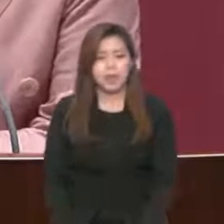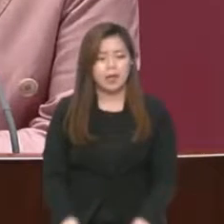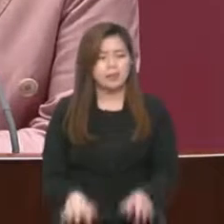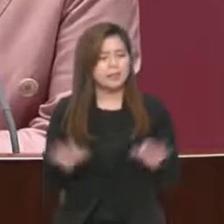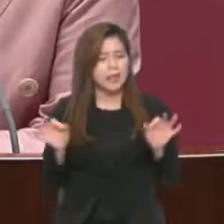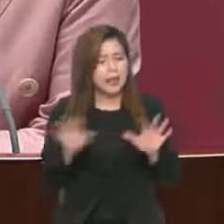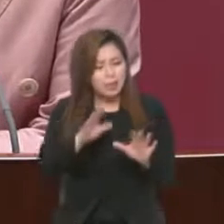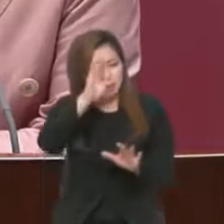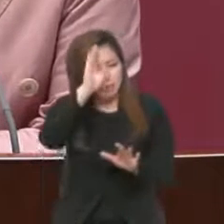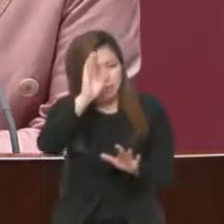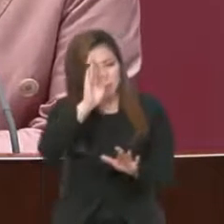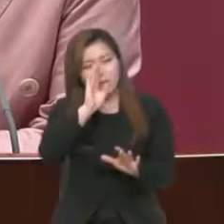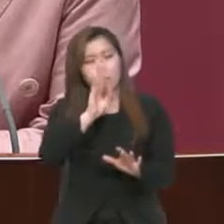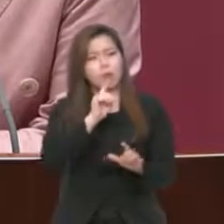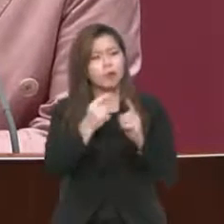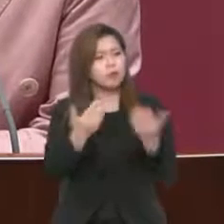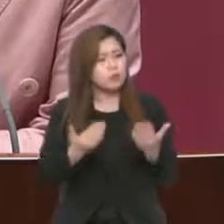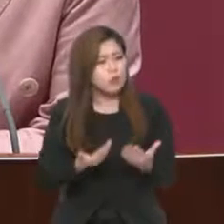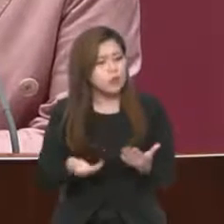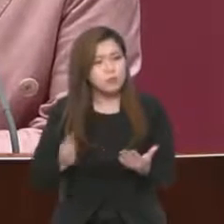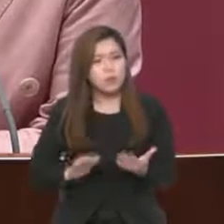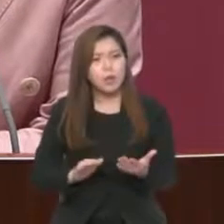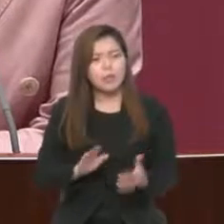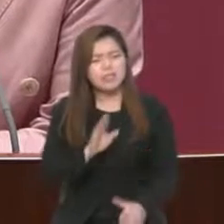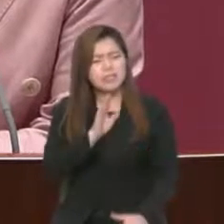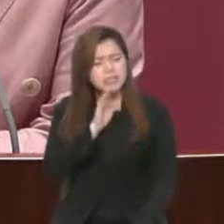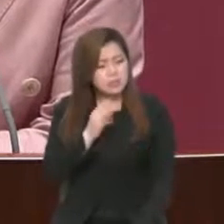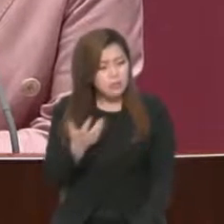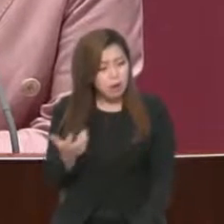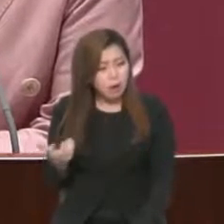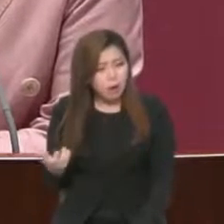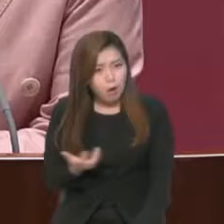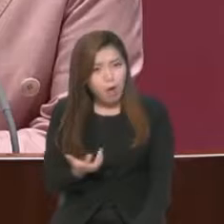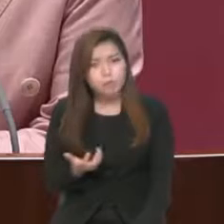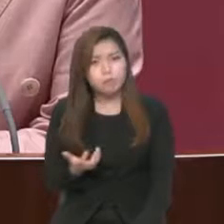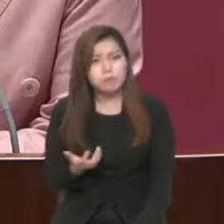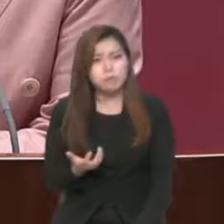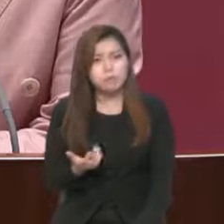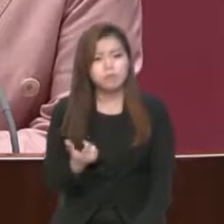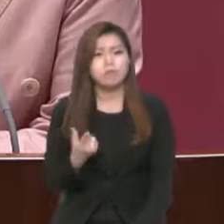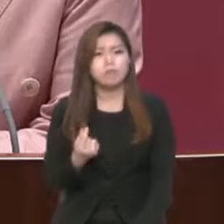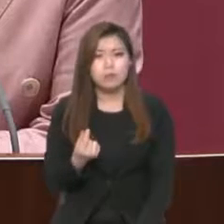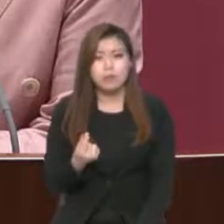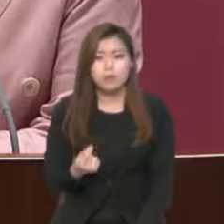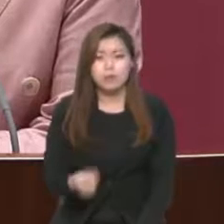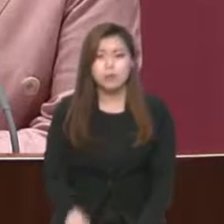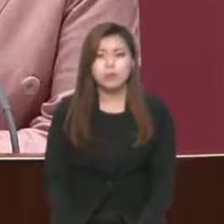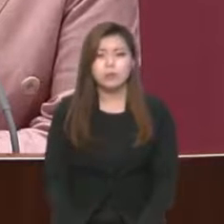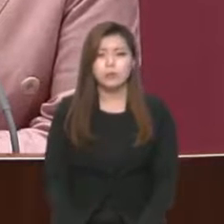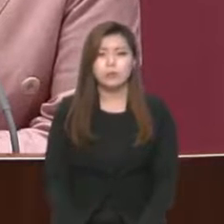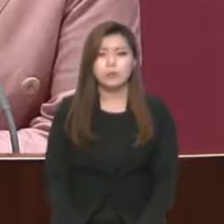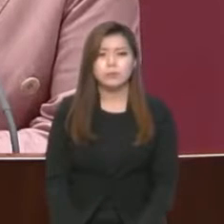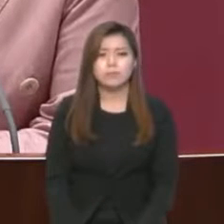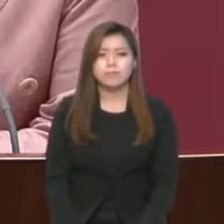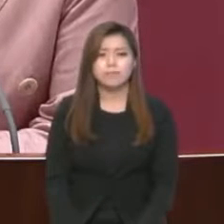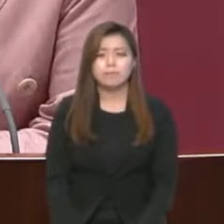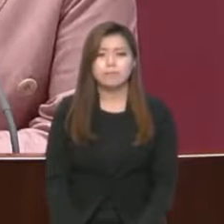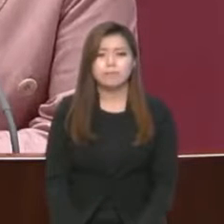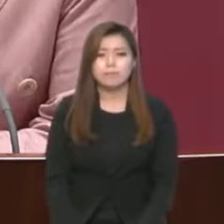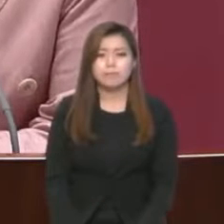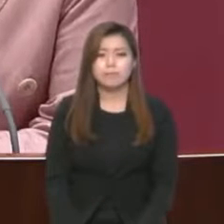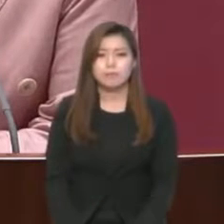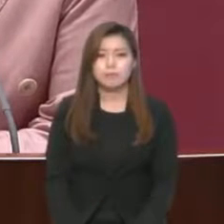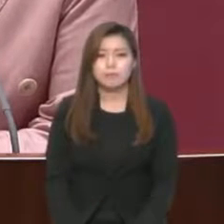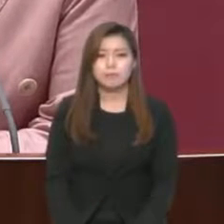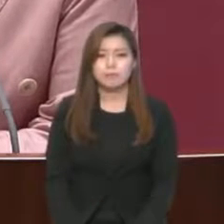하시지만 심각한 통증이 있는 그런 내벽 추벽 증후군이죠. 네. 네. 장관님이 그간